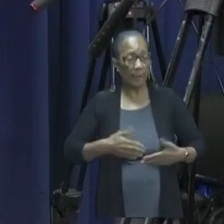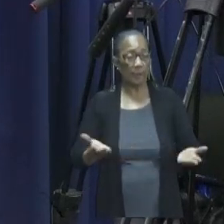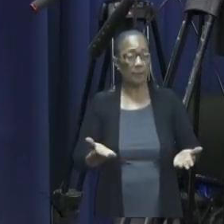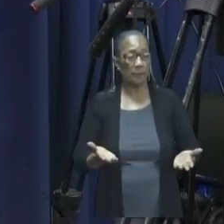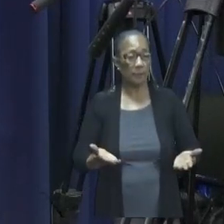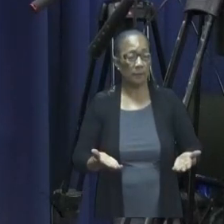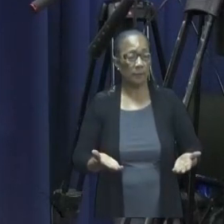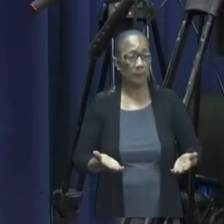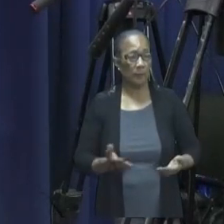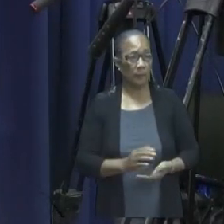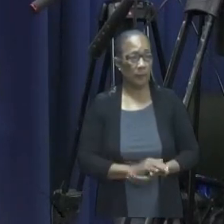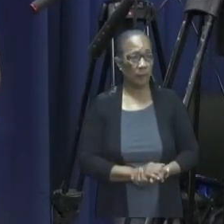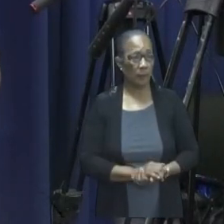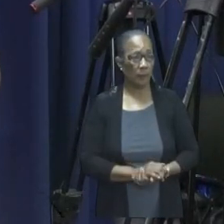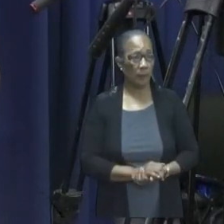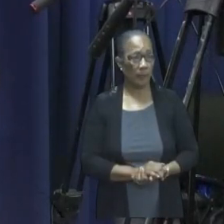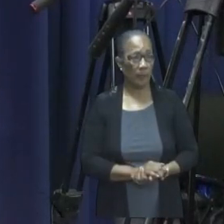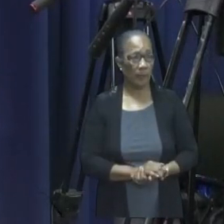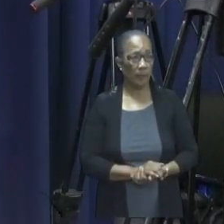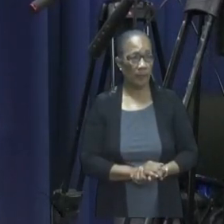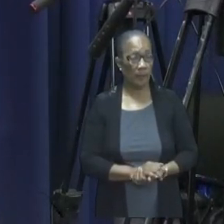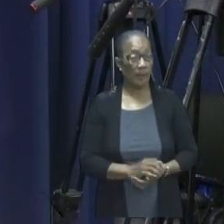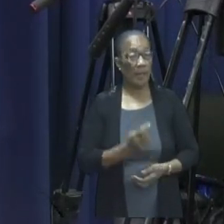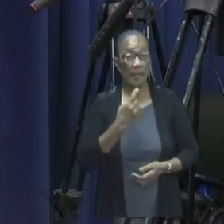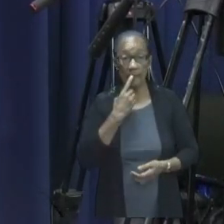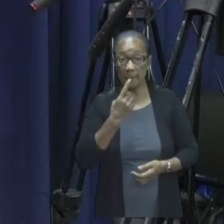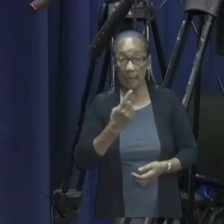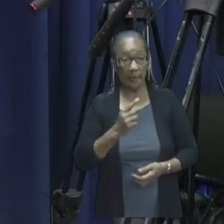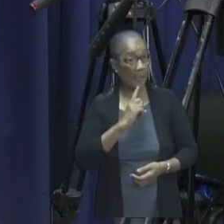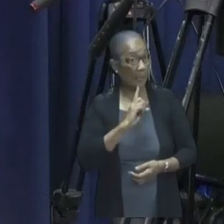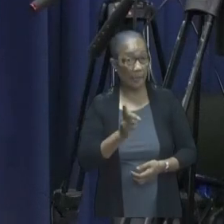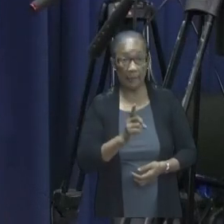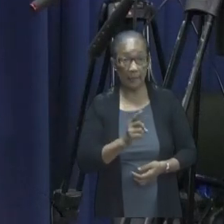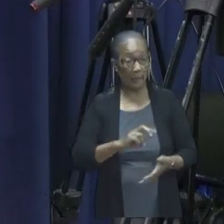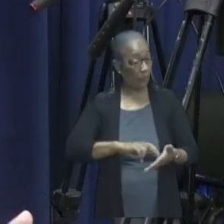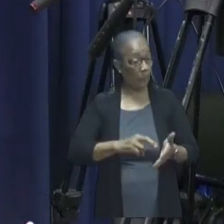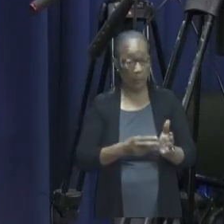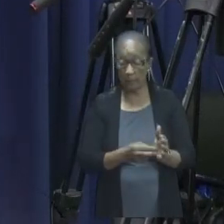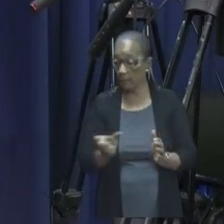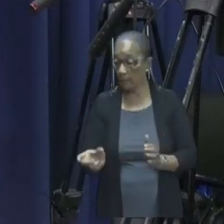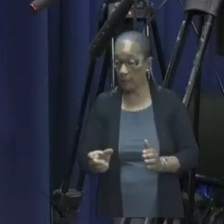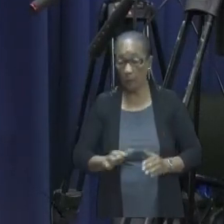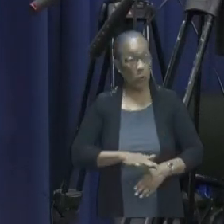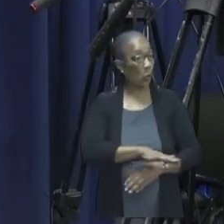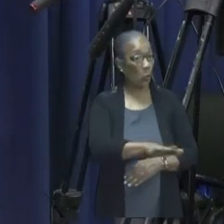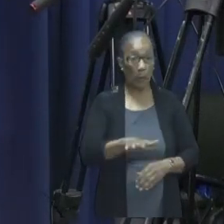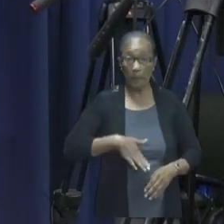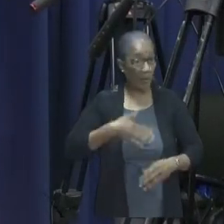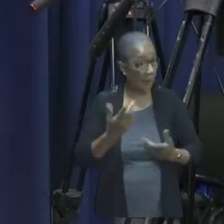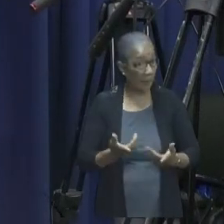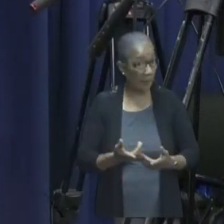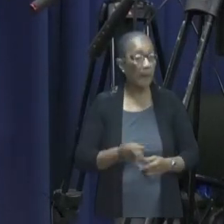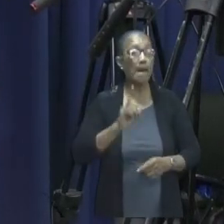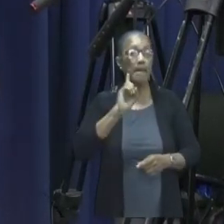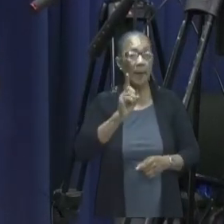komen ik zeg niet dat politici gegroeid mogen hebben maar ik bedoel come on